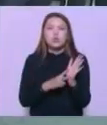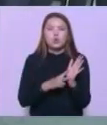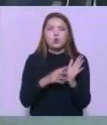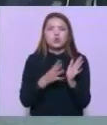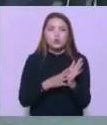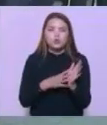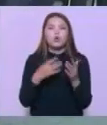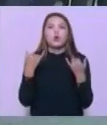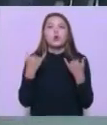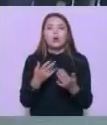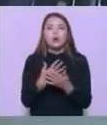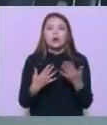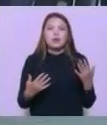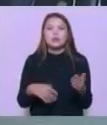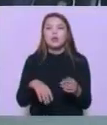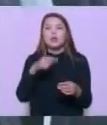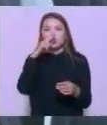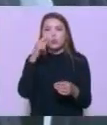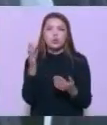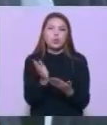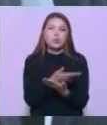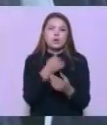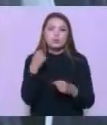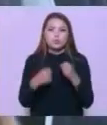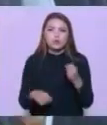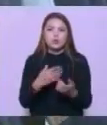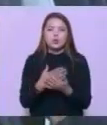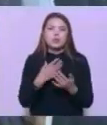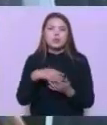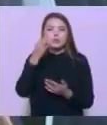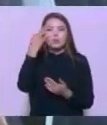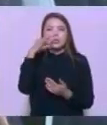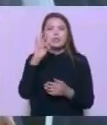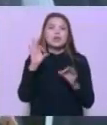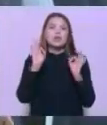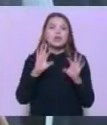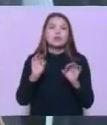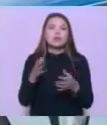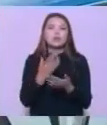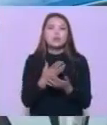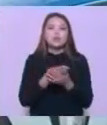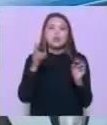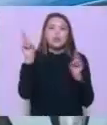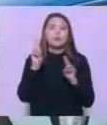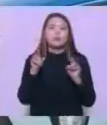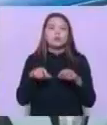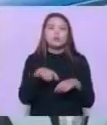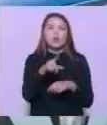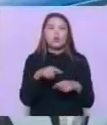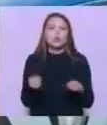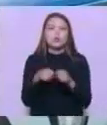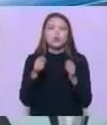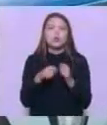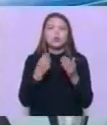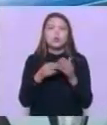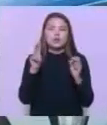темір тұлпардың мемлекеттік тіркеу номері алынды. Тәртіп сақшылары бұл заң бұзушылықтарды қауіпсіз жол жедел алдын алу іс-шарасы